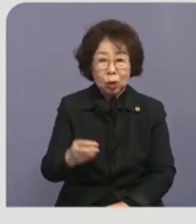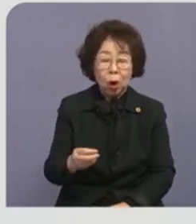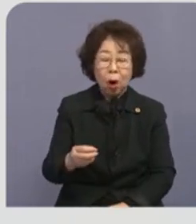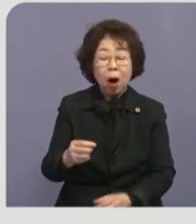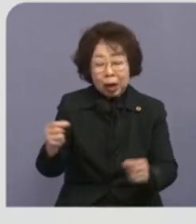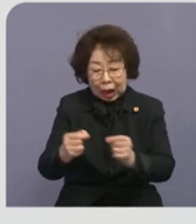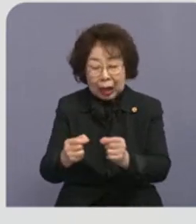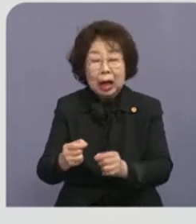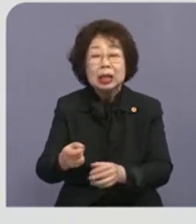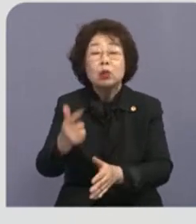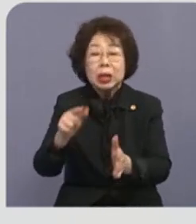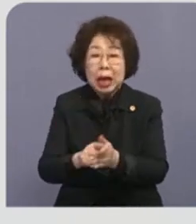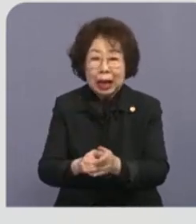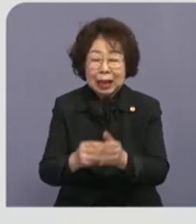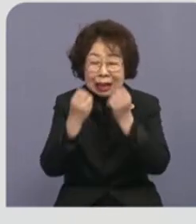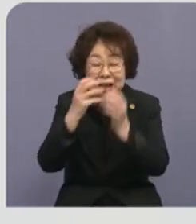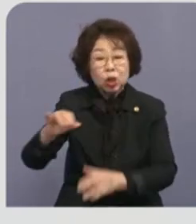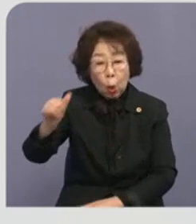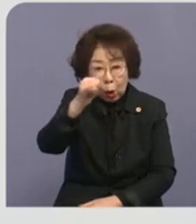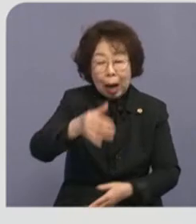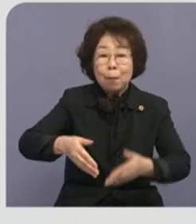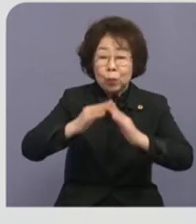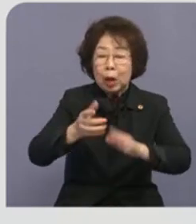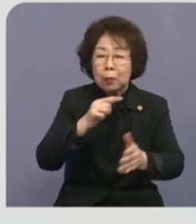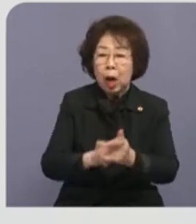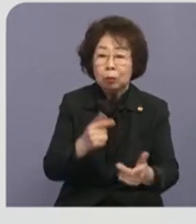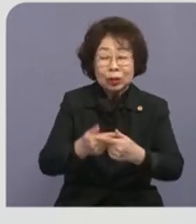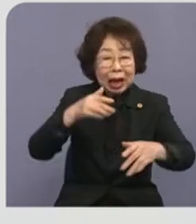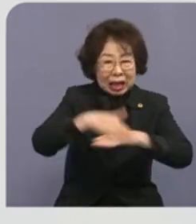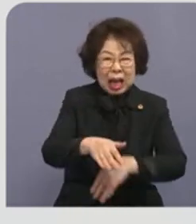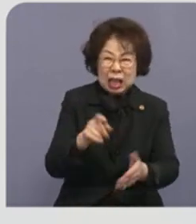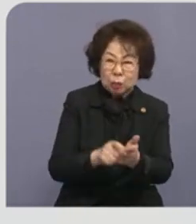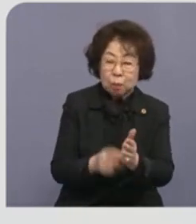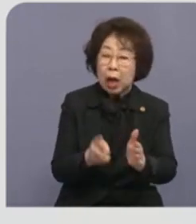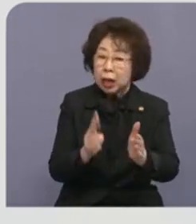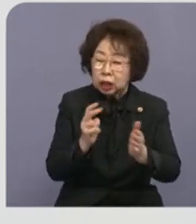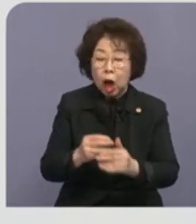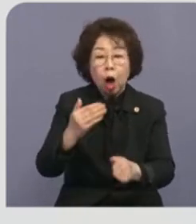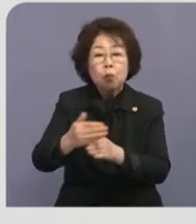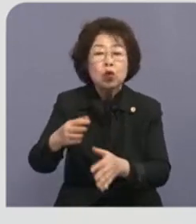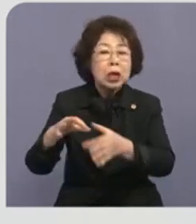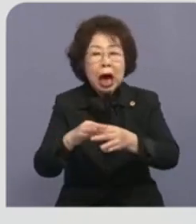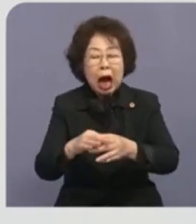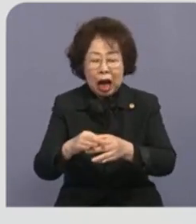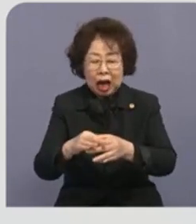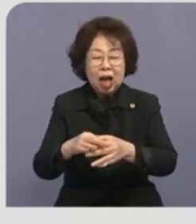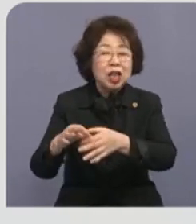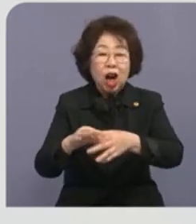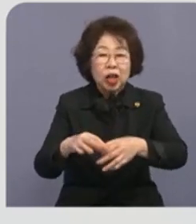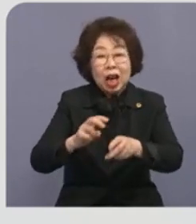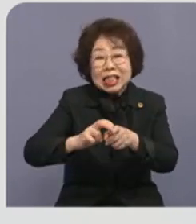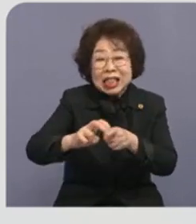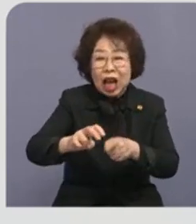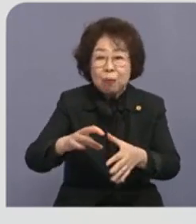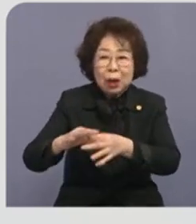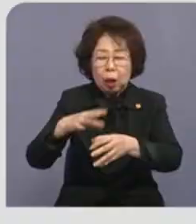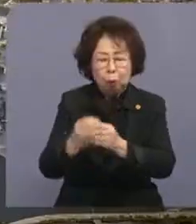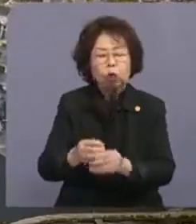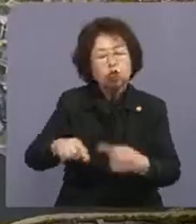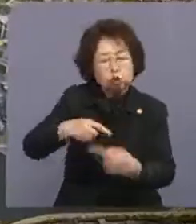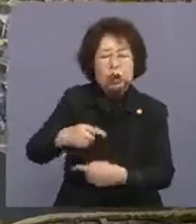접근성 향상 분야 가덕 신공항과 부산형 급행철도 북한 연결 트램 등이 엑스포 개최전 운영에